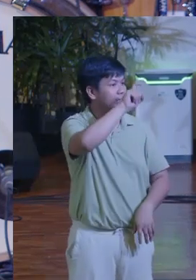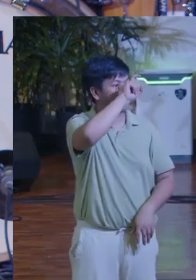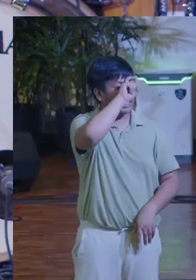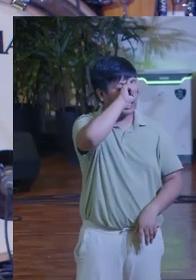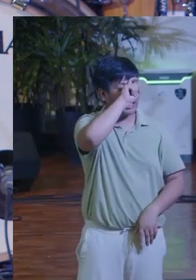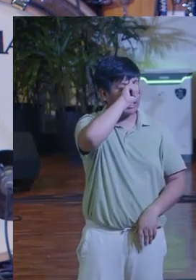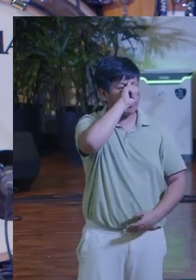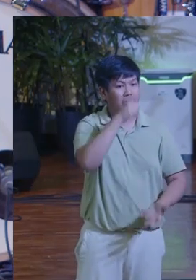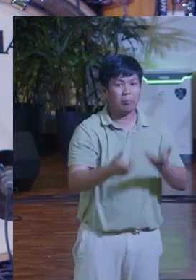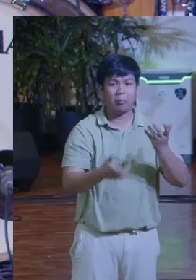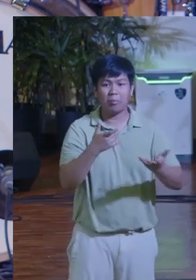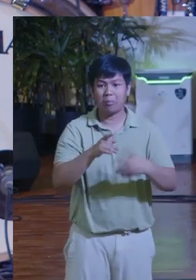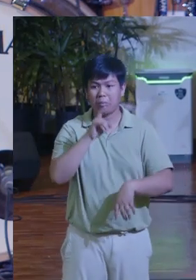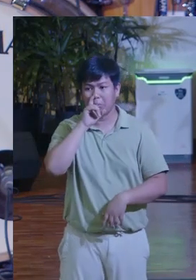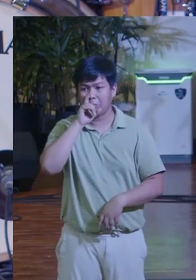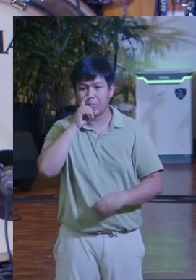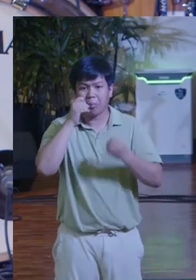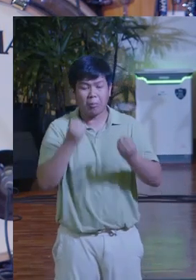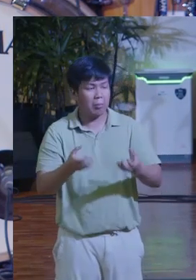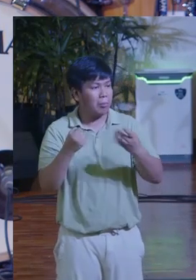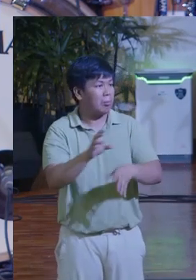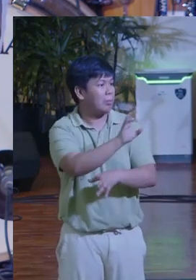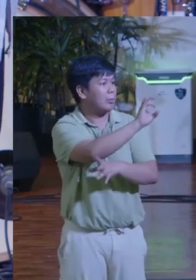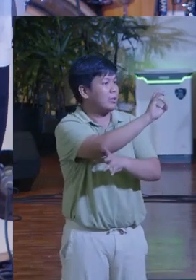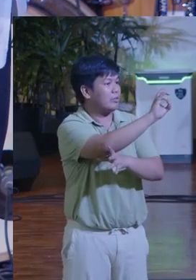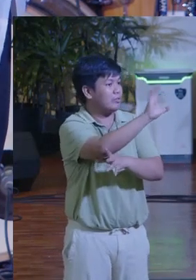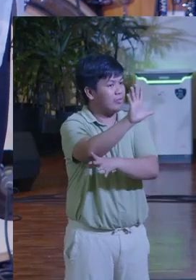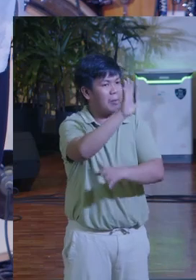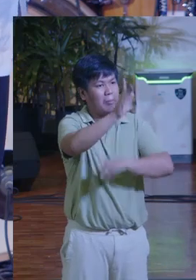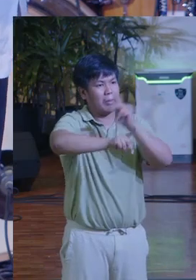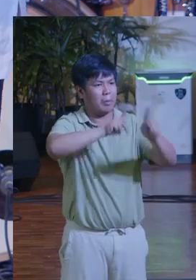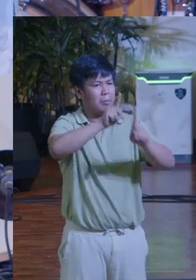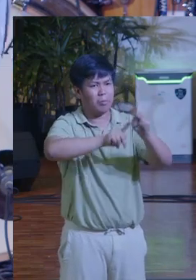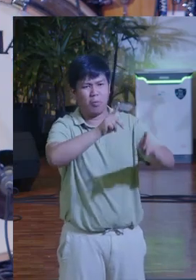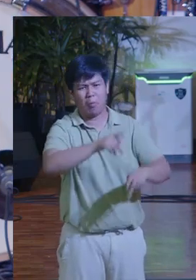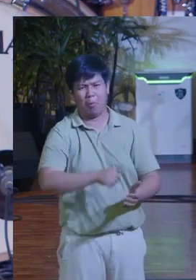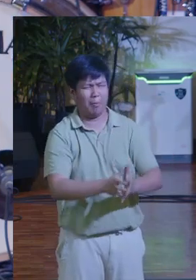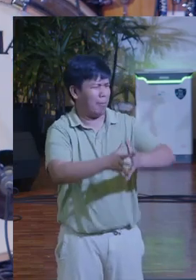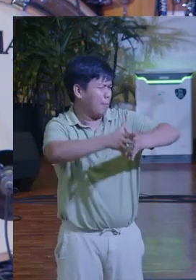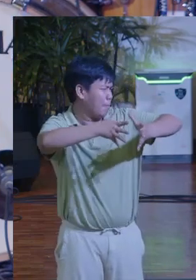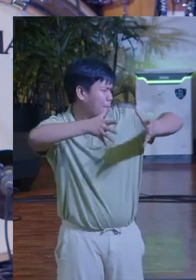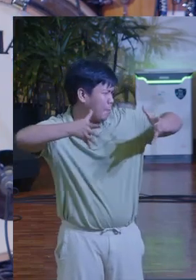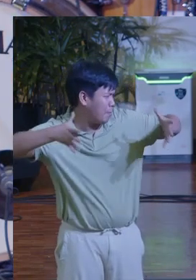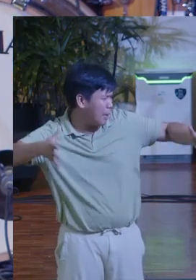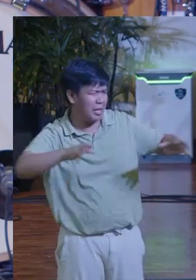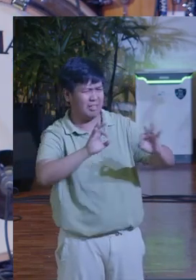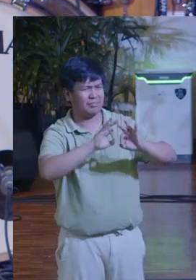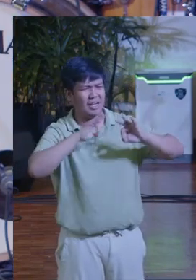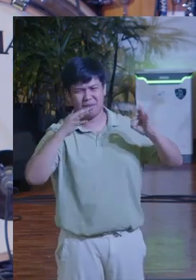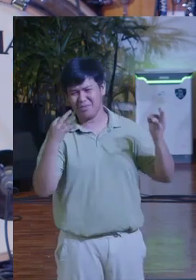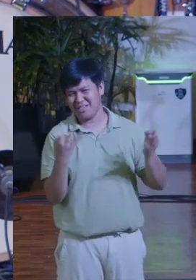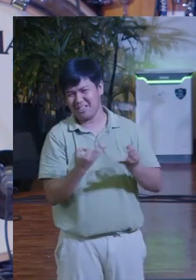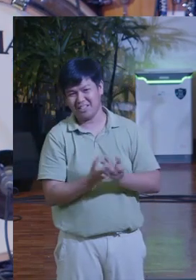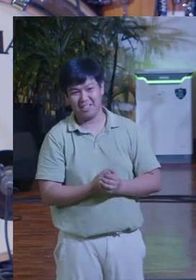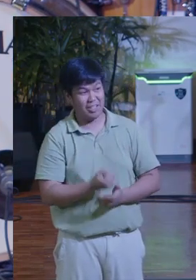mga 70 to 75 ang bilang nila. Bilang isang pamilya, malaking pamilya na